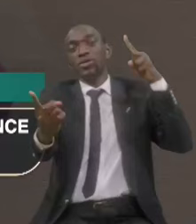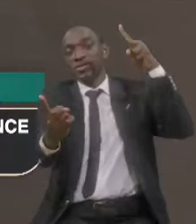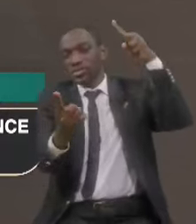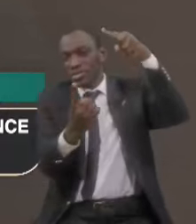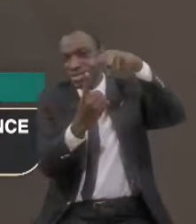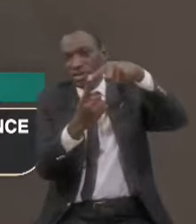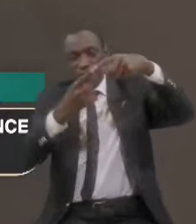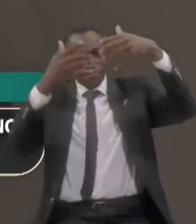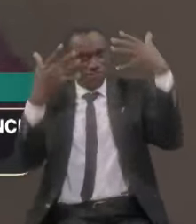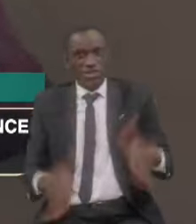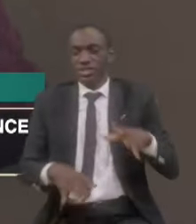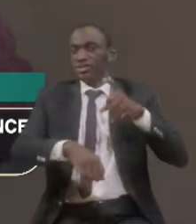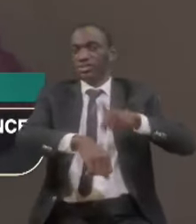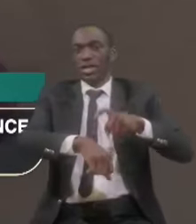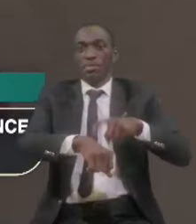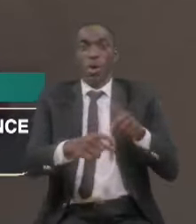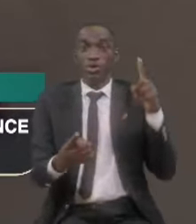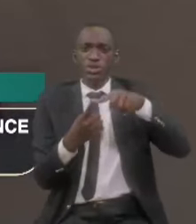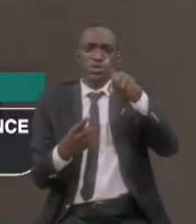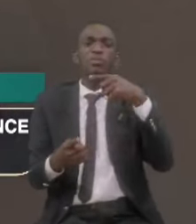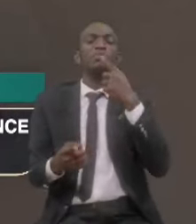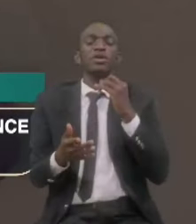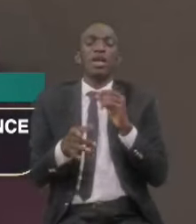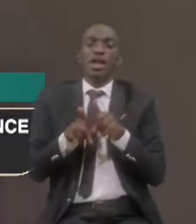jusqu'à finir. Comme l'apôtre Paul,